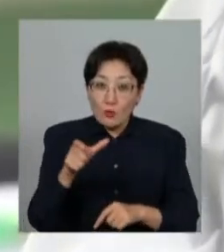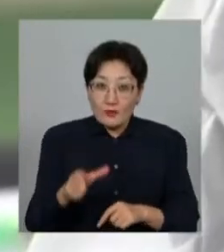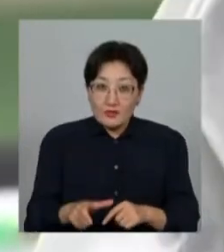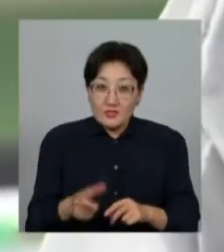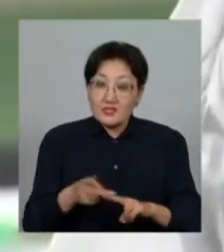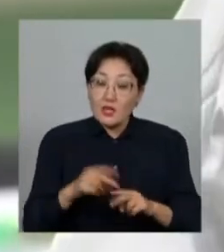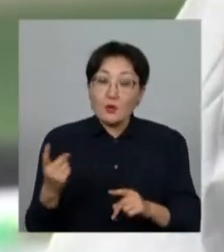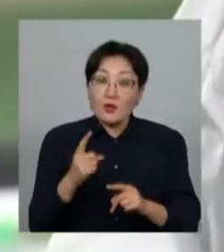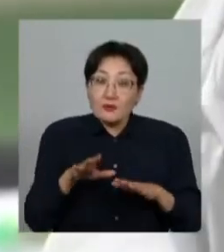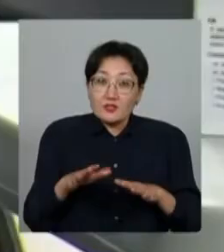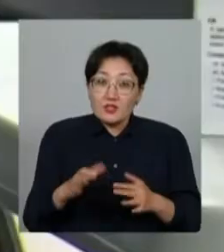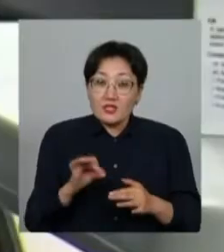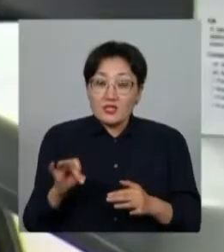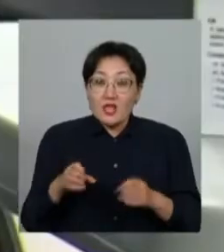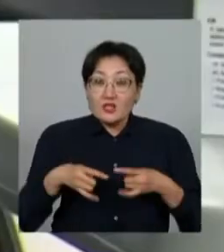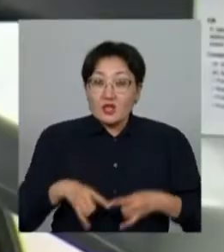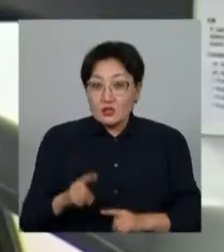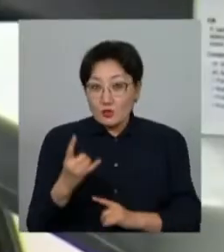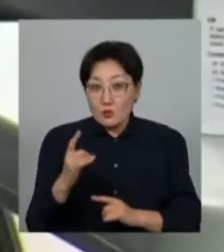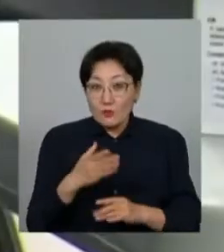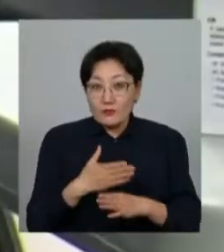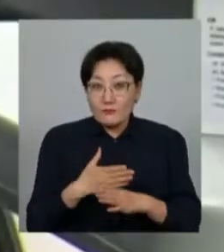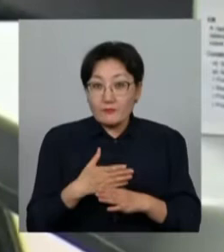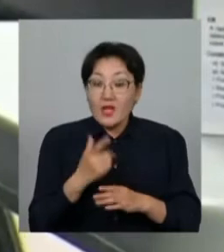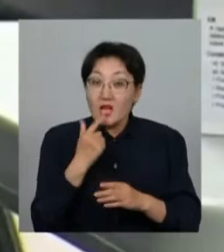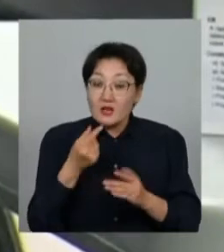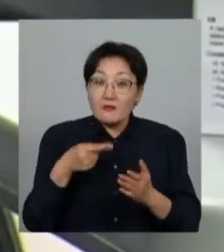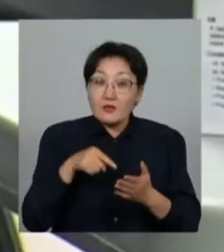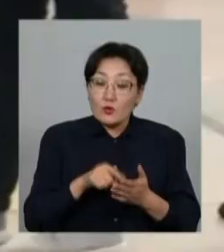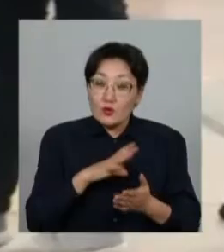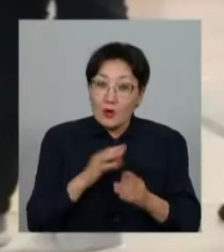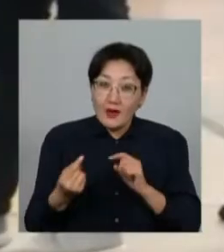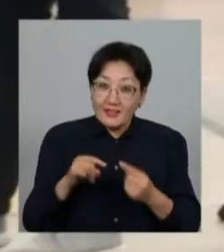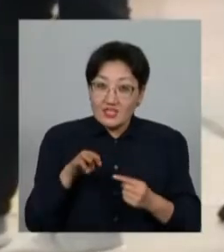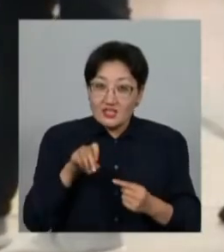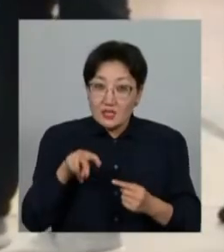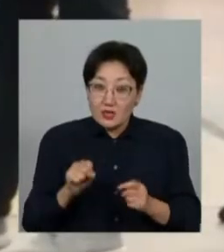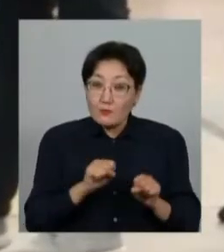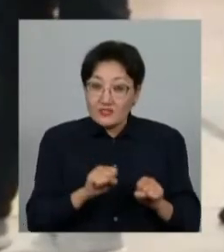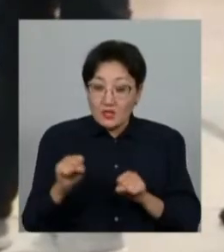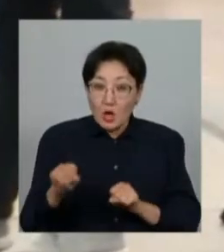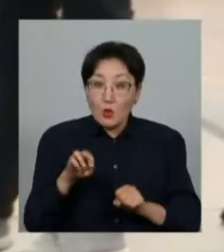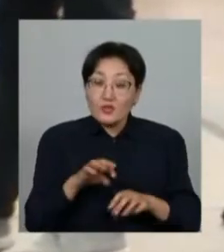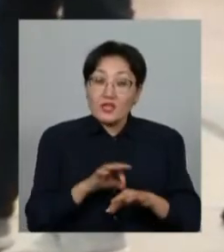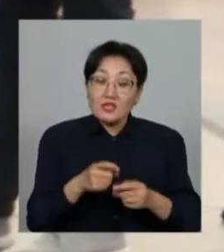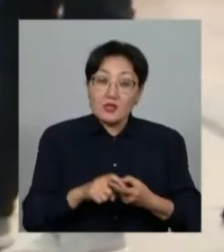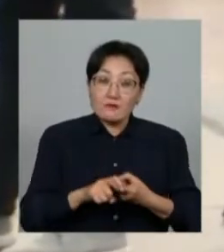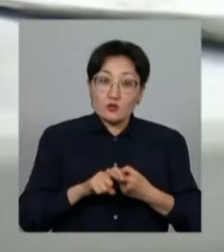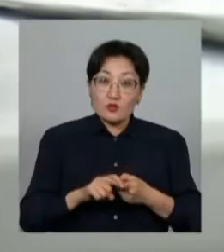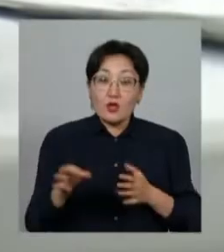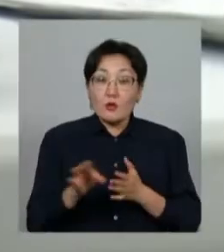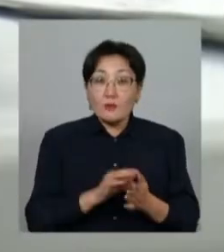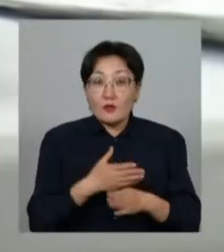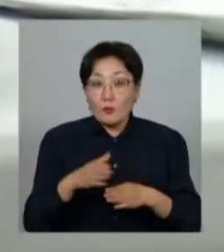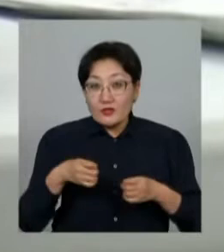Флорида, это первый случай рождения ребенка, в крови которого были антитела, защищающие от коронавируса. Сразу